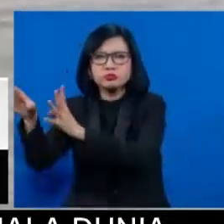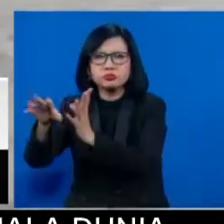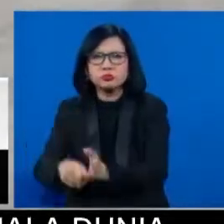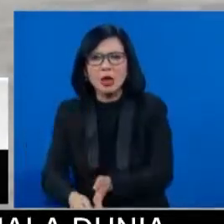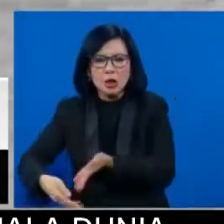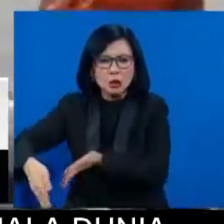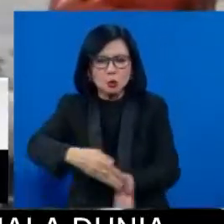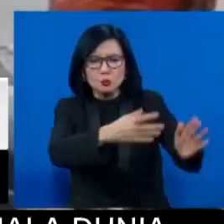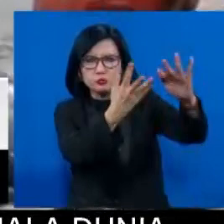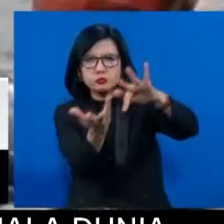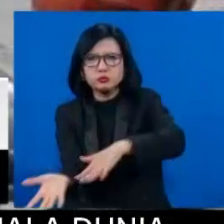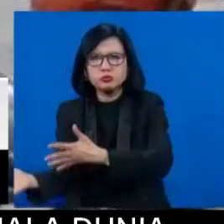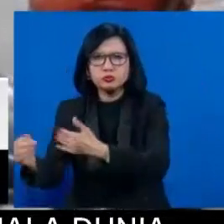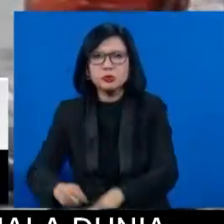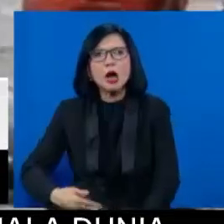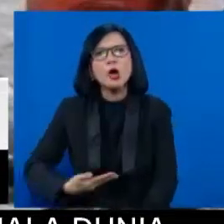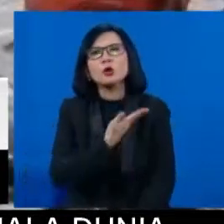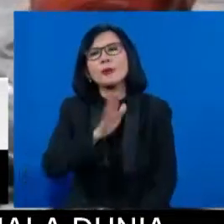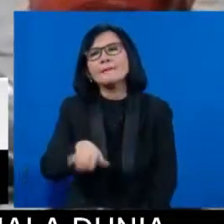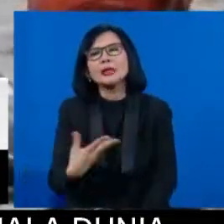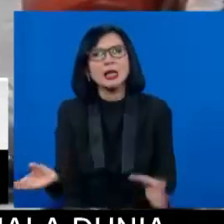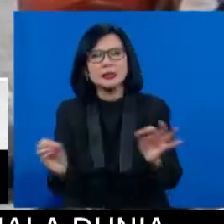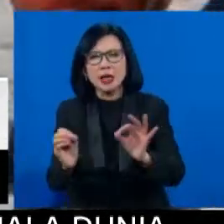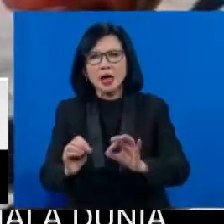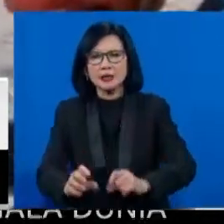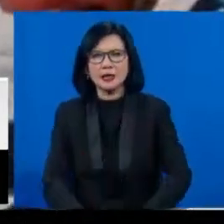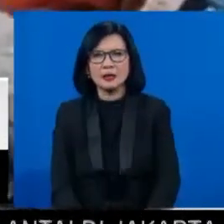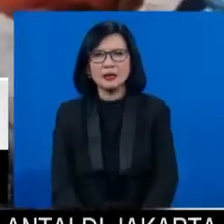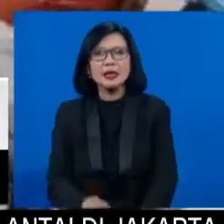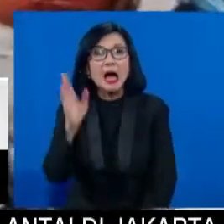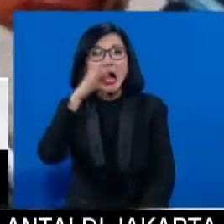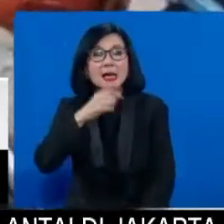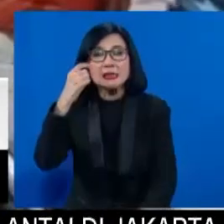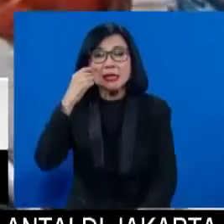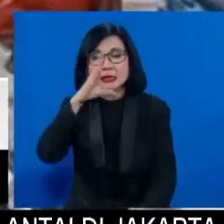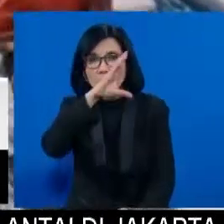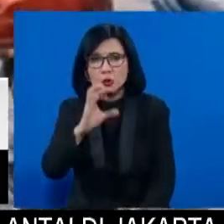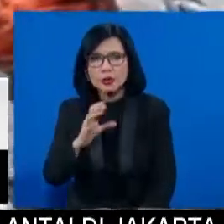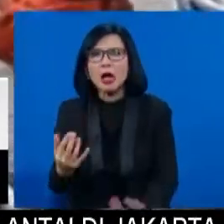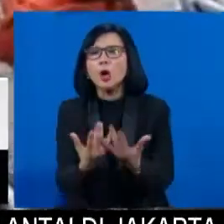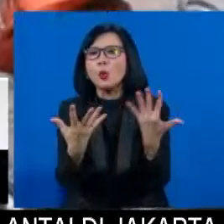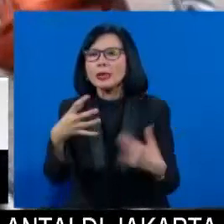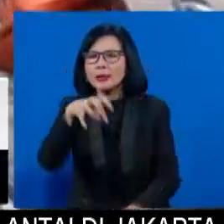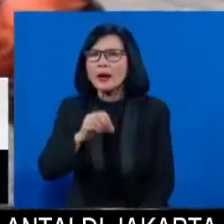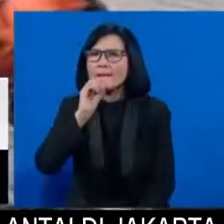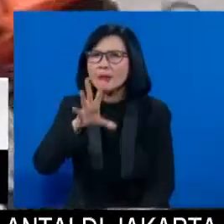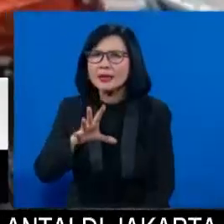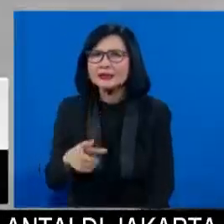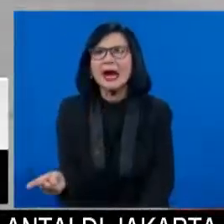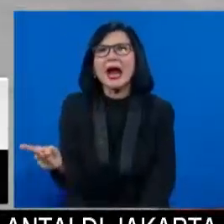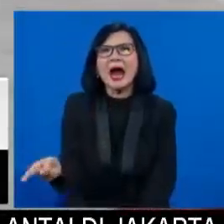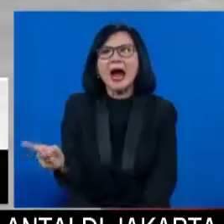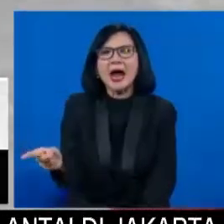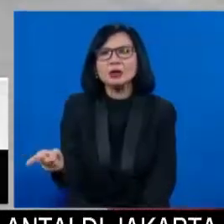meluap. Tidak ada korban jiwa dalam musibah yang terjadi pada Selasa sore itu. Warga di lokasi menyebut angkot tengah